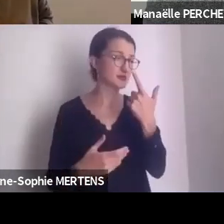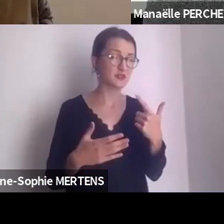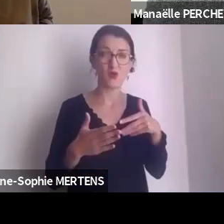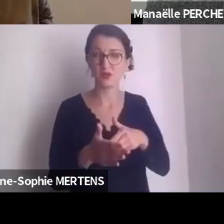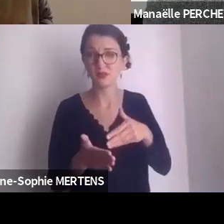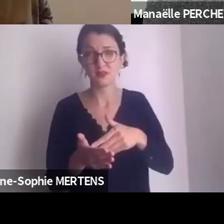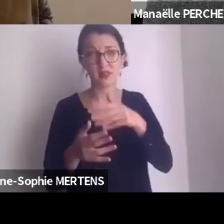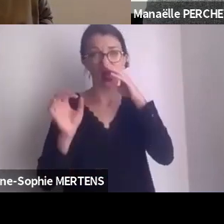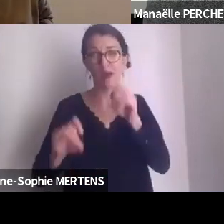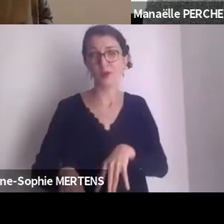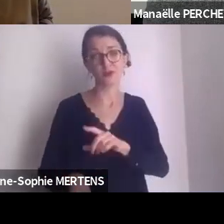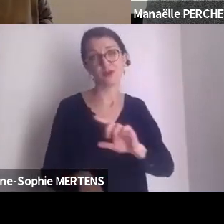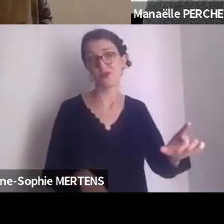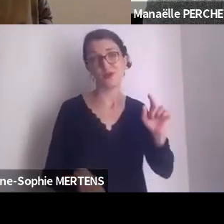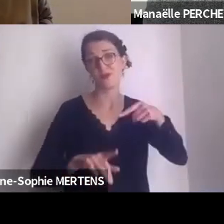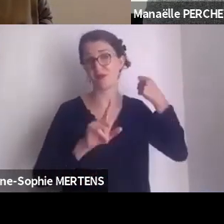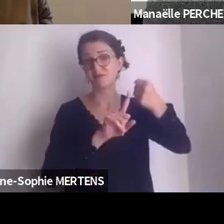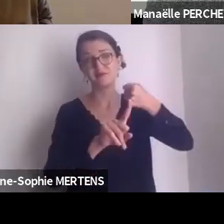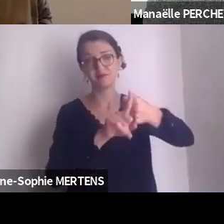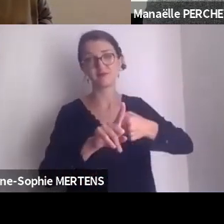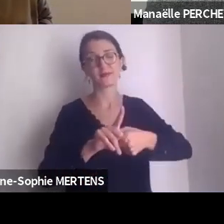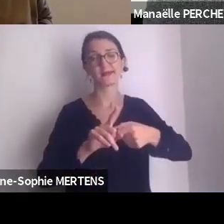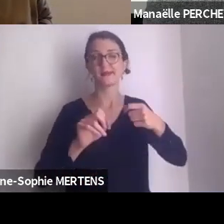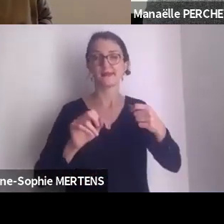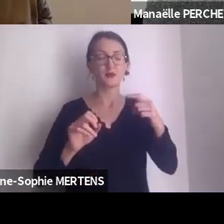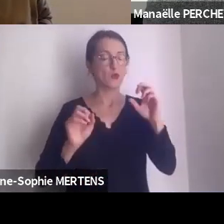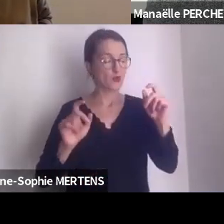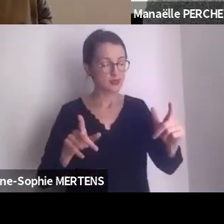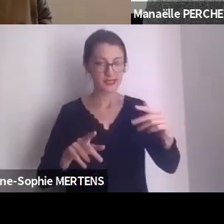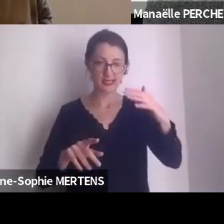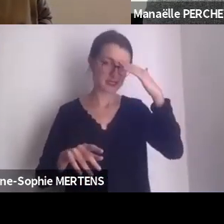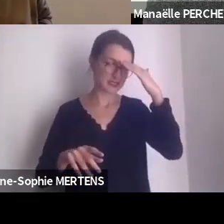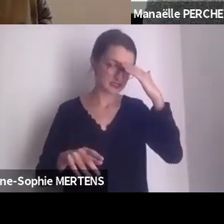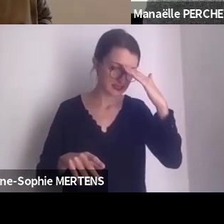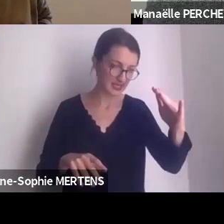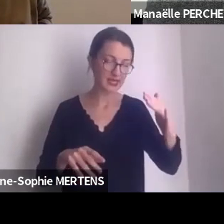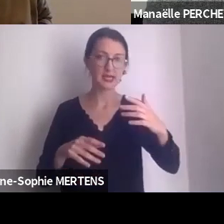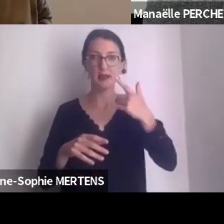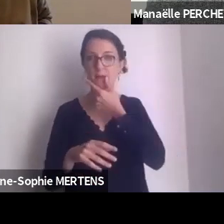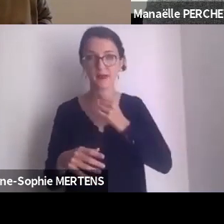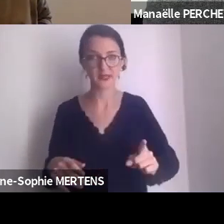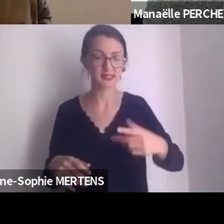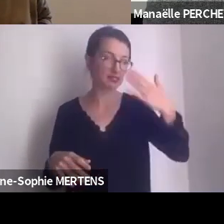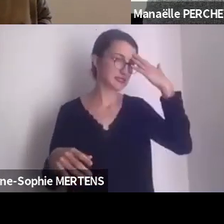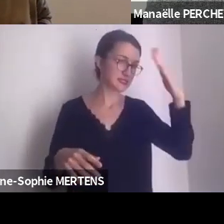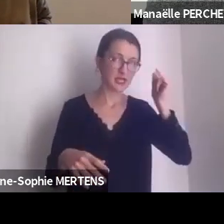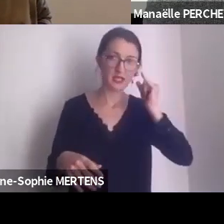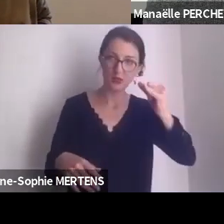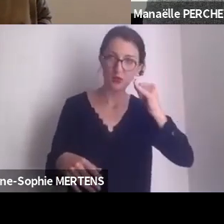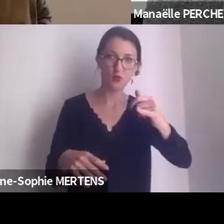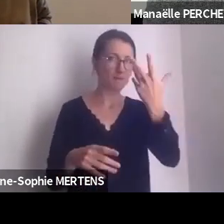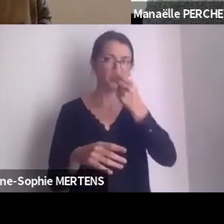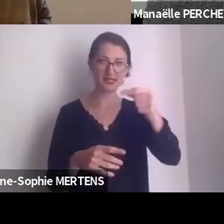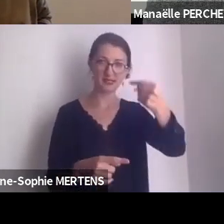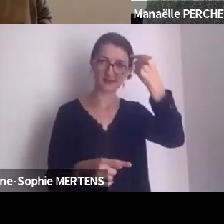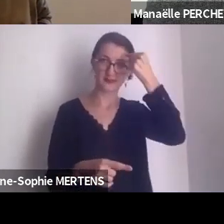difficultés, regarder l'horizon et se dire ok. Peu importe le temps que ça va me prendre, voilà mon objectif et je ne vais rien lâcher. Quoi. Et je